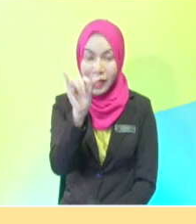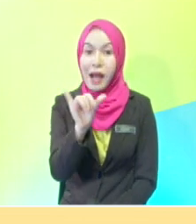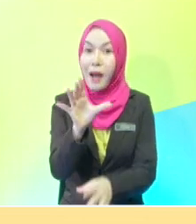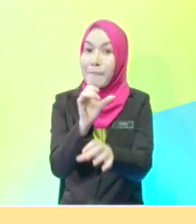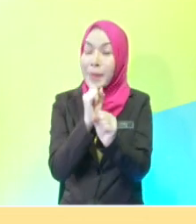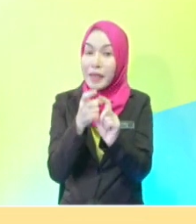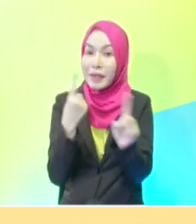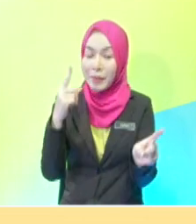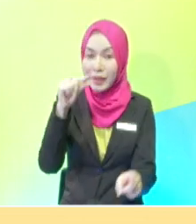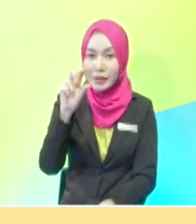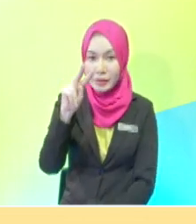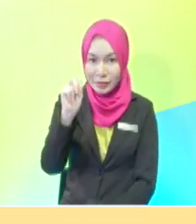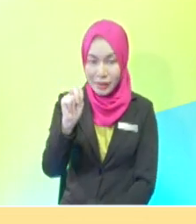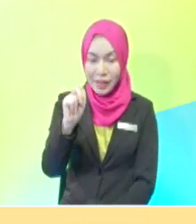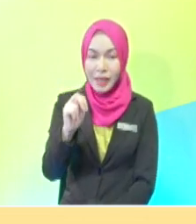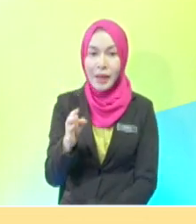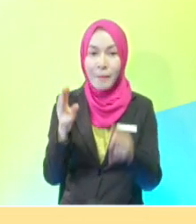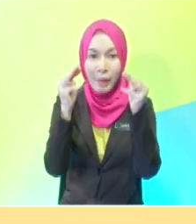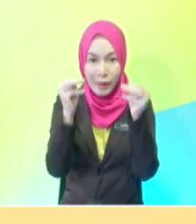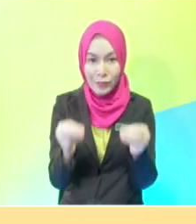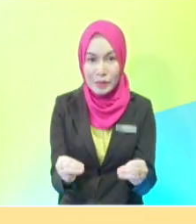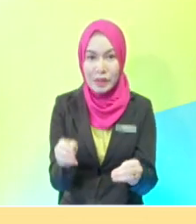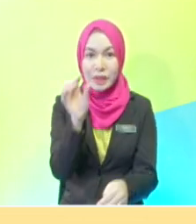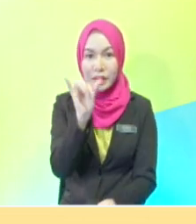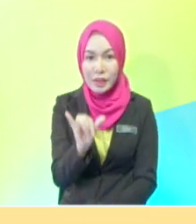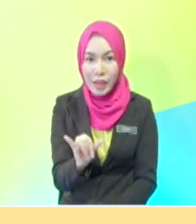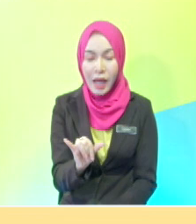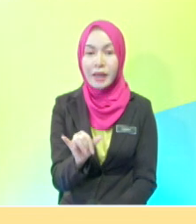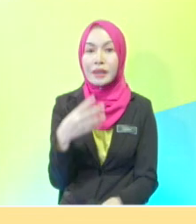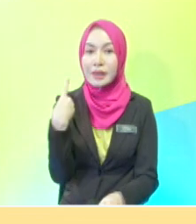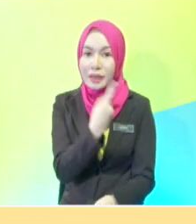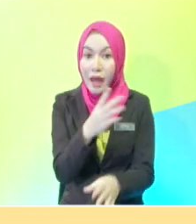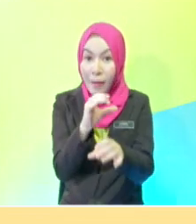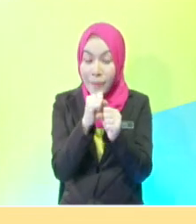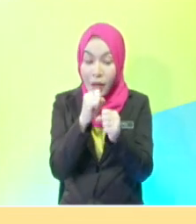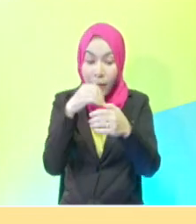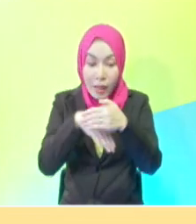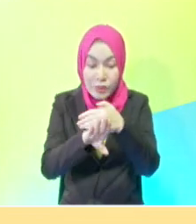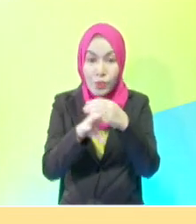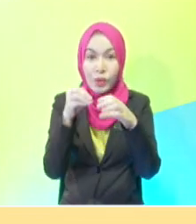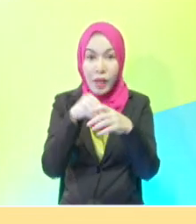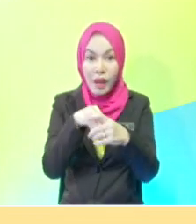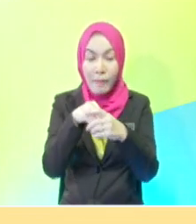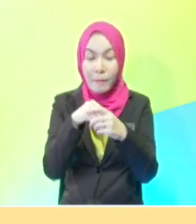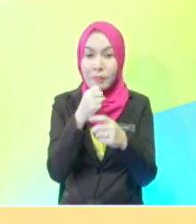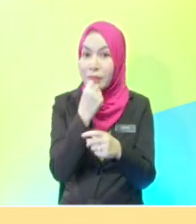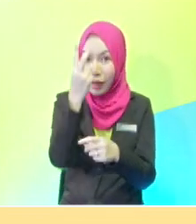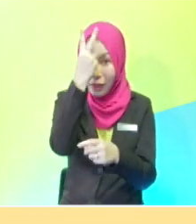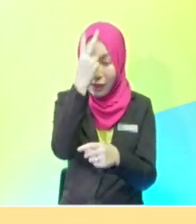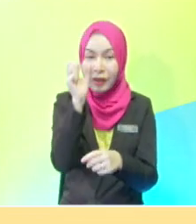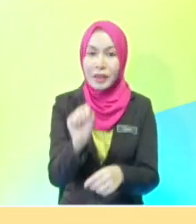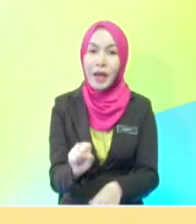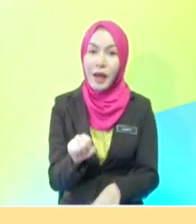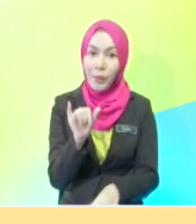kemudian kita masukkan ke dalam kambing ini tujuan dia adalah untuk kita hasilkan susu kambing yang mengandung